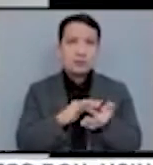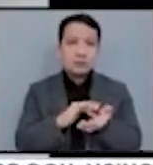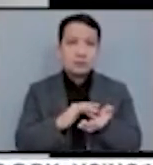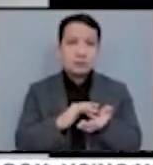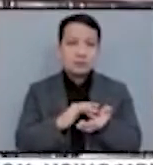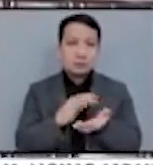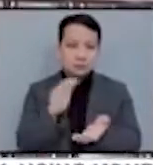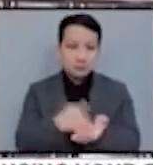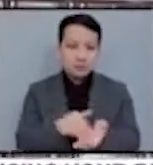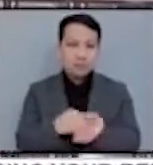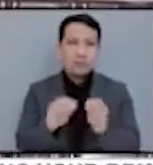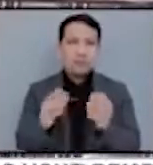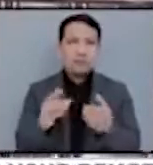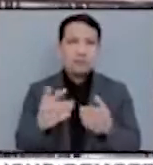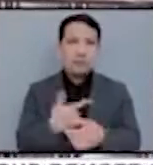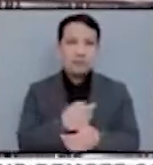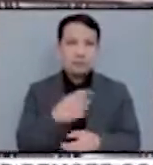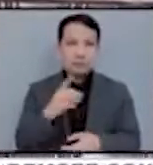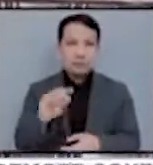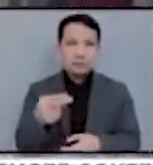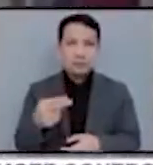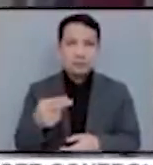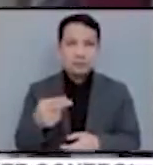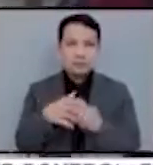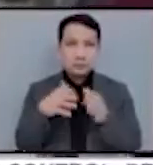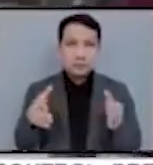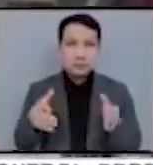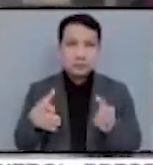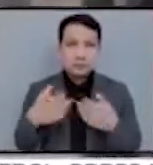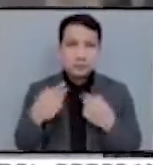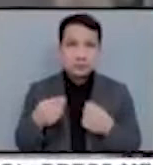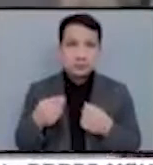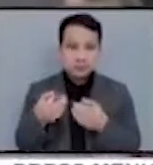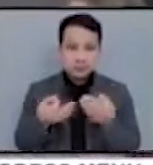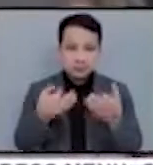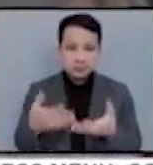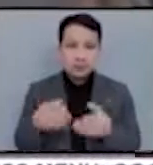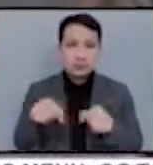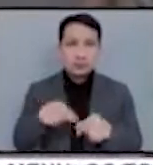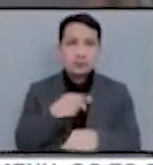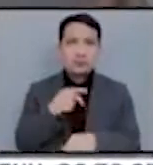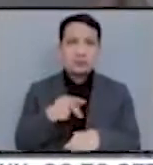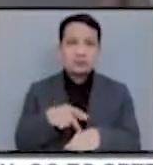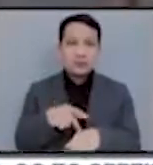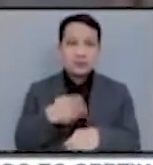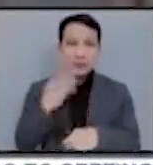naiulat ang DOH na malaking pinsala sa mga health facilities sa bansa bunsod ng bagyong Paeng.